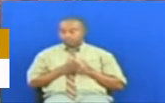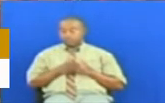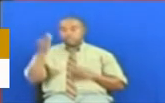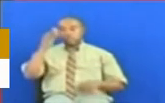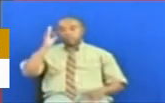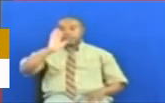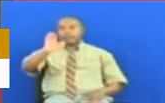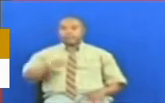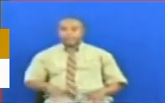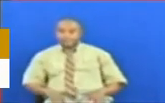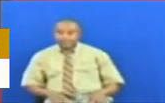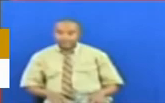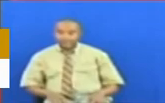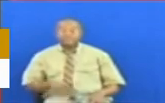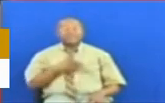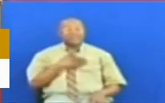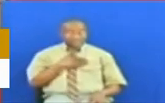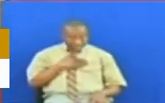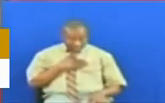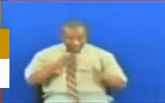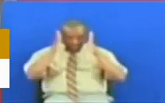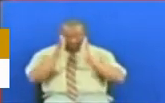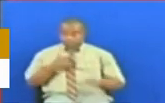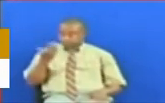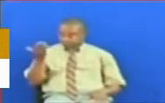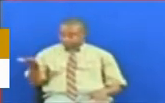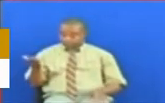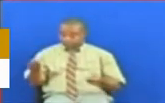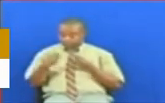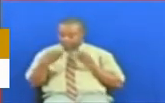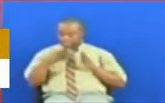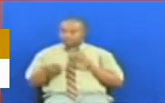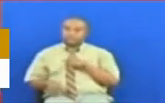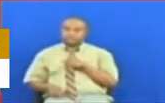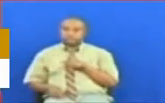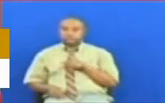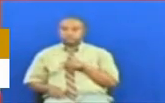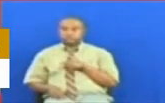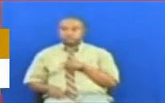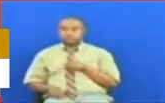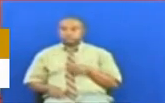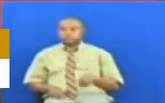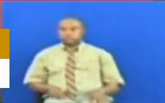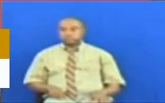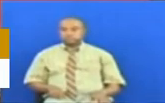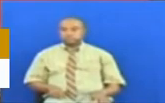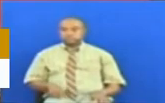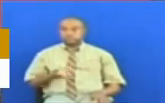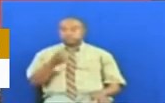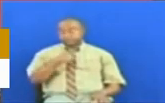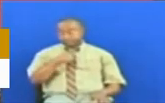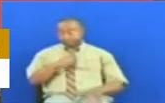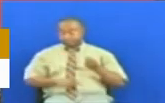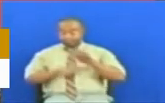Asante sana Mheshimiwa Spika kwa nafasi ulionipa, lakini na mimi niungane pia na waheshimiwa